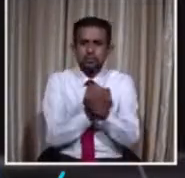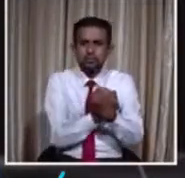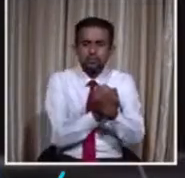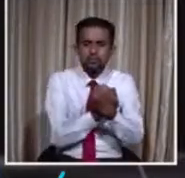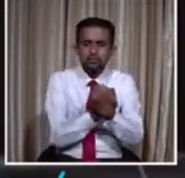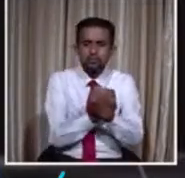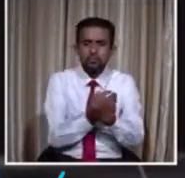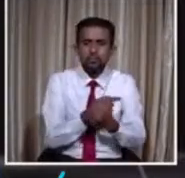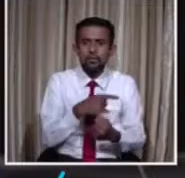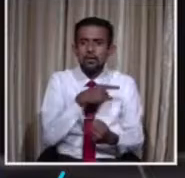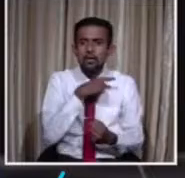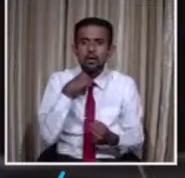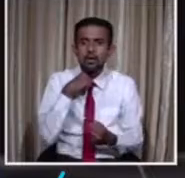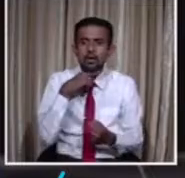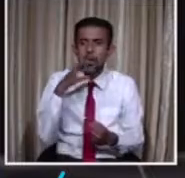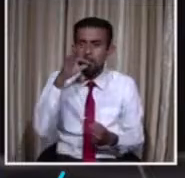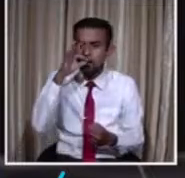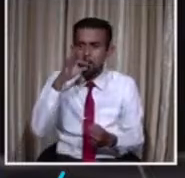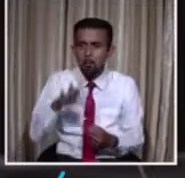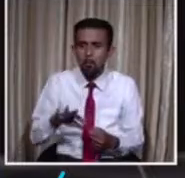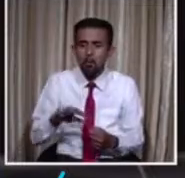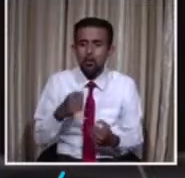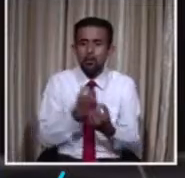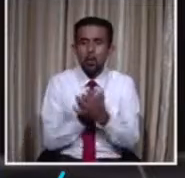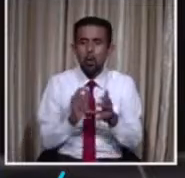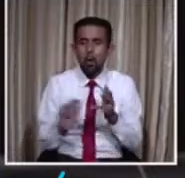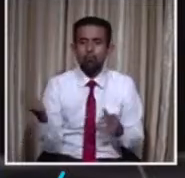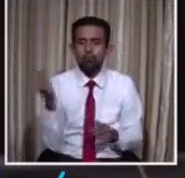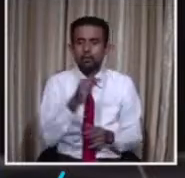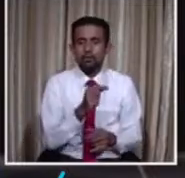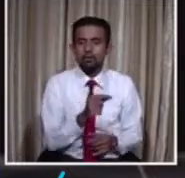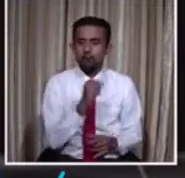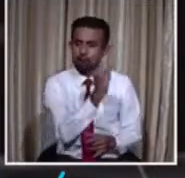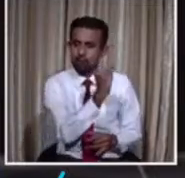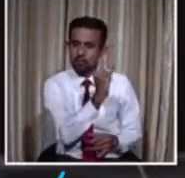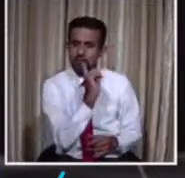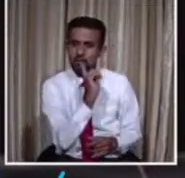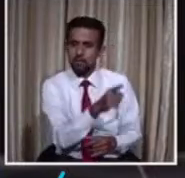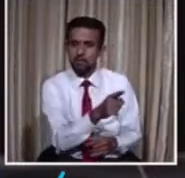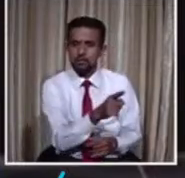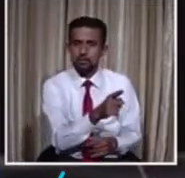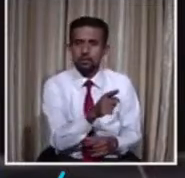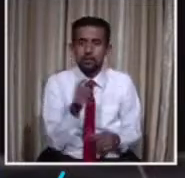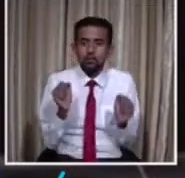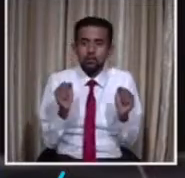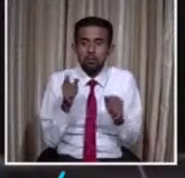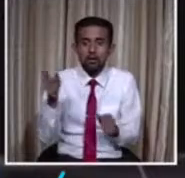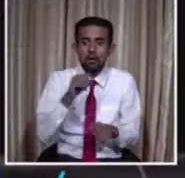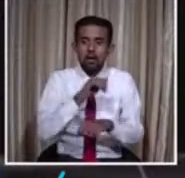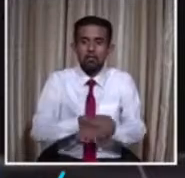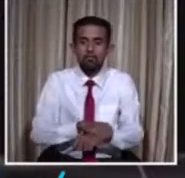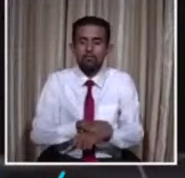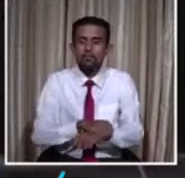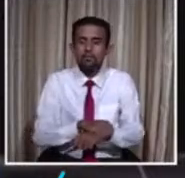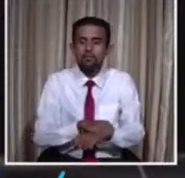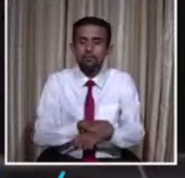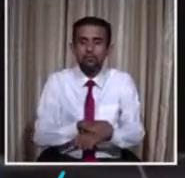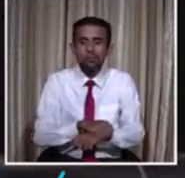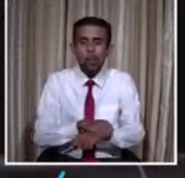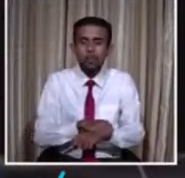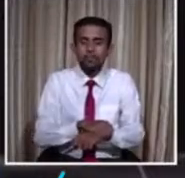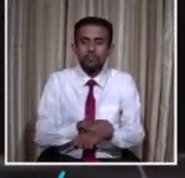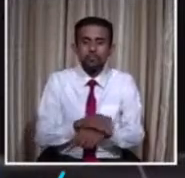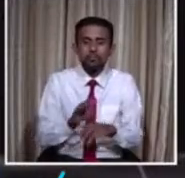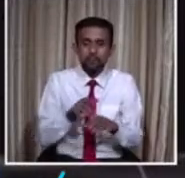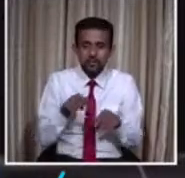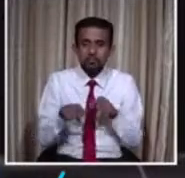ratu mali lagi taruh sangka mereka tiap polis mula sahendi kila, berazi kila kieno. Anak aku, egolo bayi dengan egolo awi kila. Me iti he mana